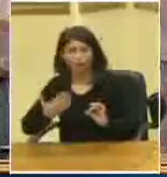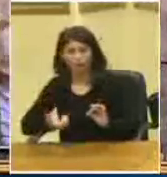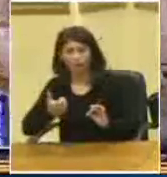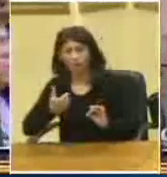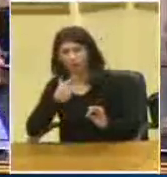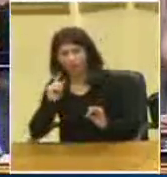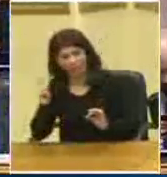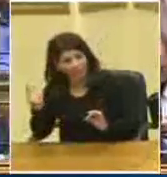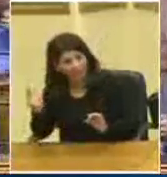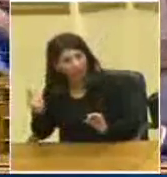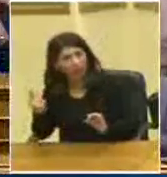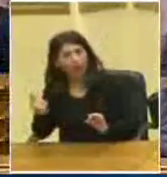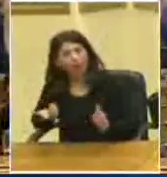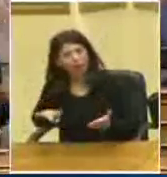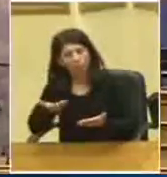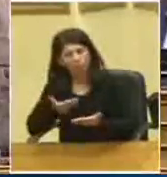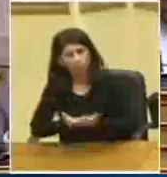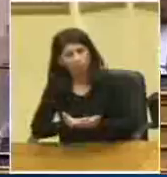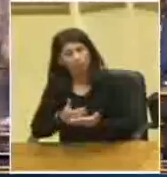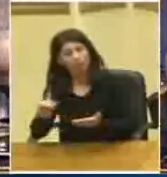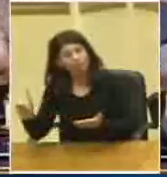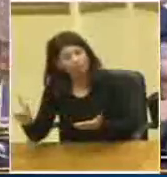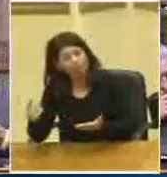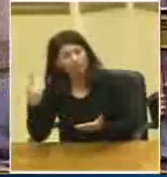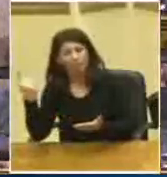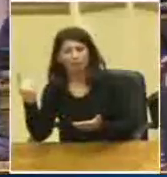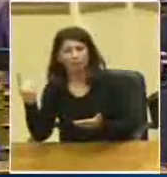ευκαιρία και να προτείνουμε να θεραπεύσουμε